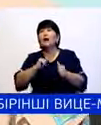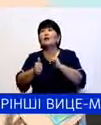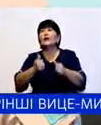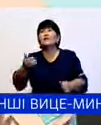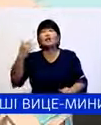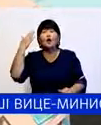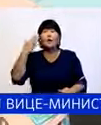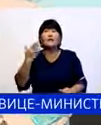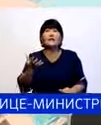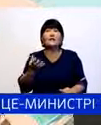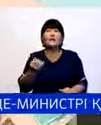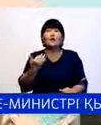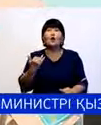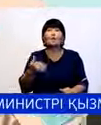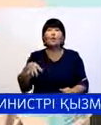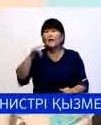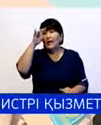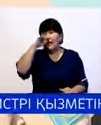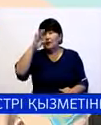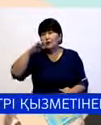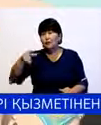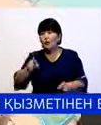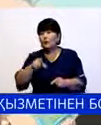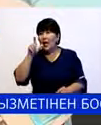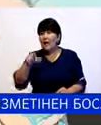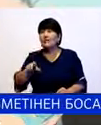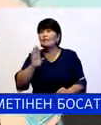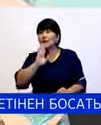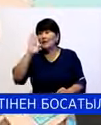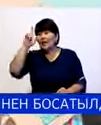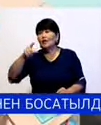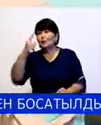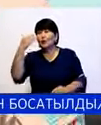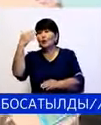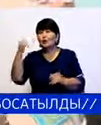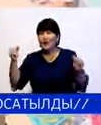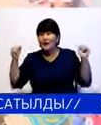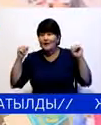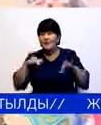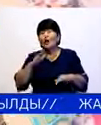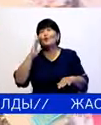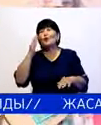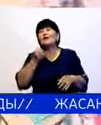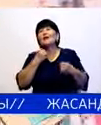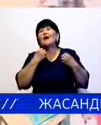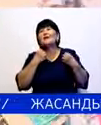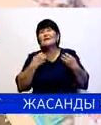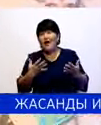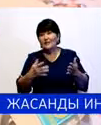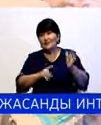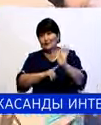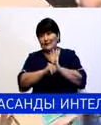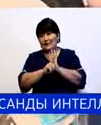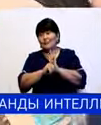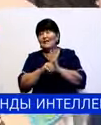енді бүкіл қазақтың балаларын осы азамат пен азаматшаларды бір тудың астында жинап, болашаққа деген жақсы бастаманы